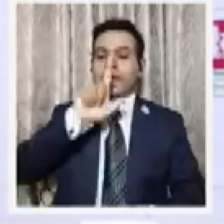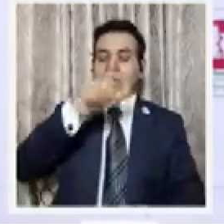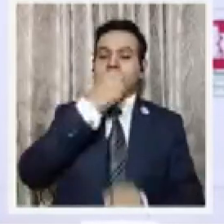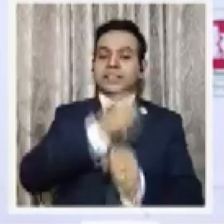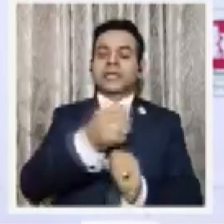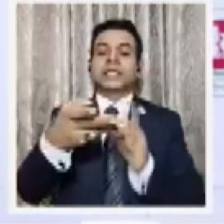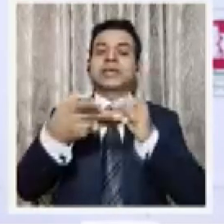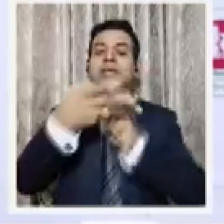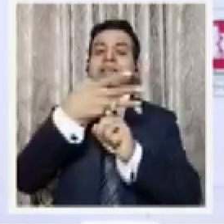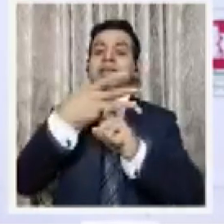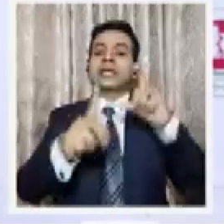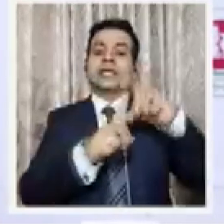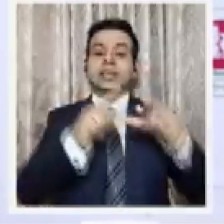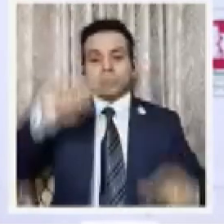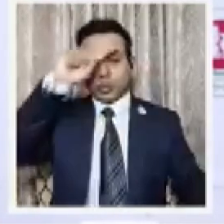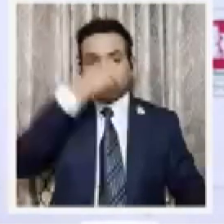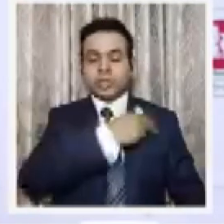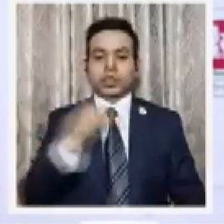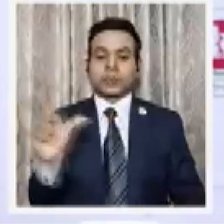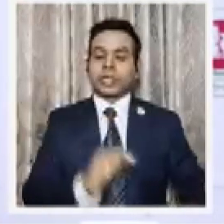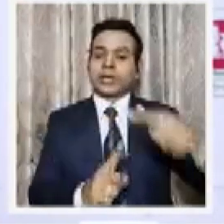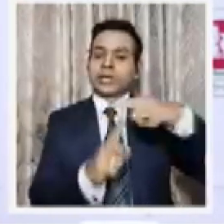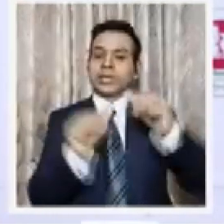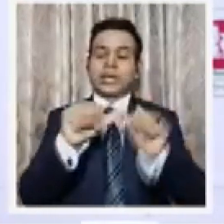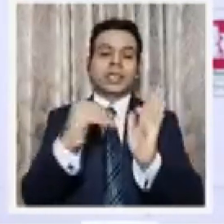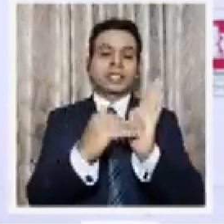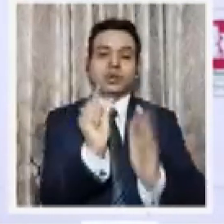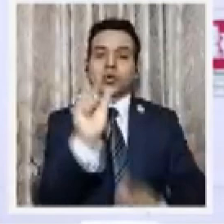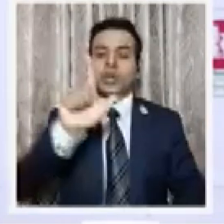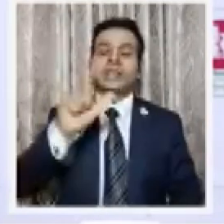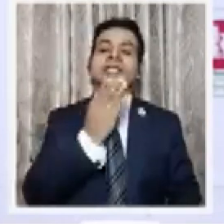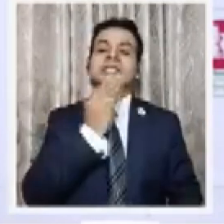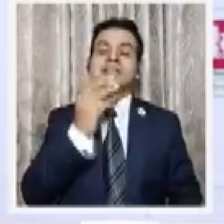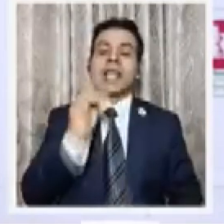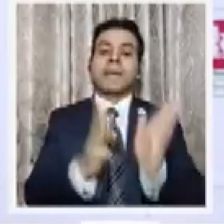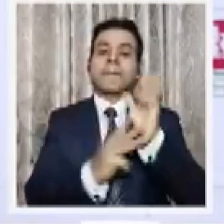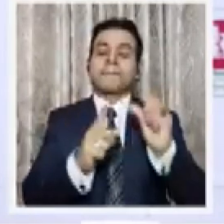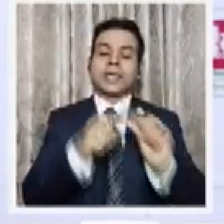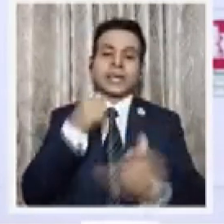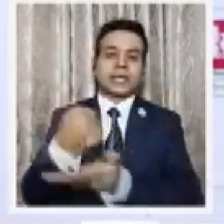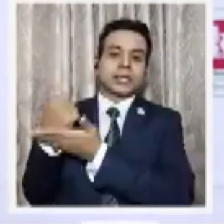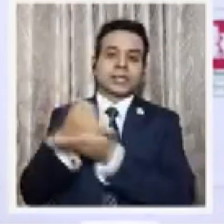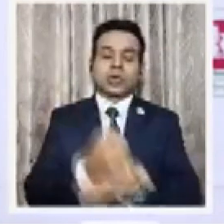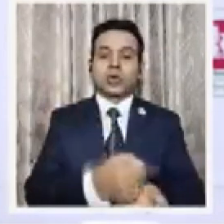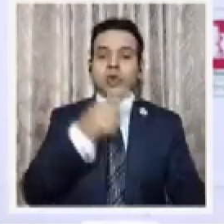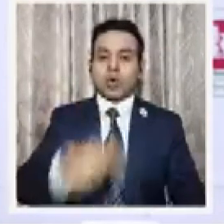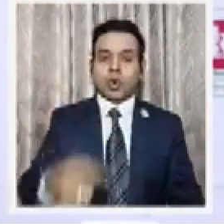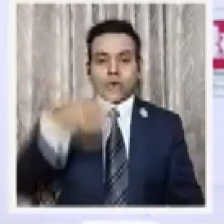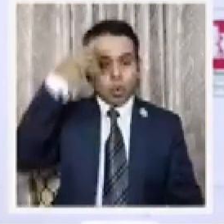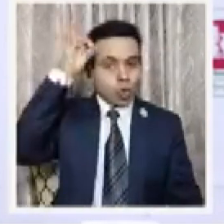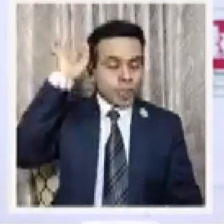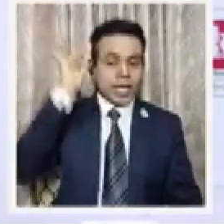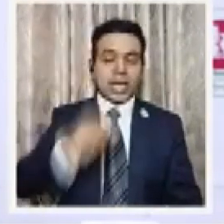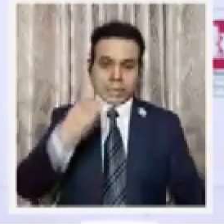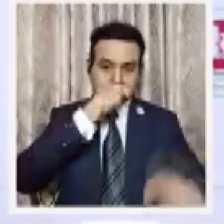স্থাপন হয়েছে। এই মেশিনটি দিয়েছেন স্থানীয় সরকার, পল্লী উন্নয়ন ও সমবায় মন্ত্রণালয়ের মাননীয় মন্ত্রী জনাব